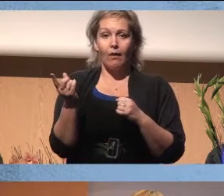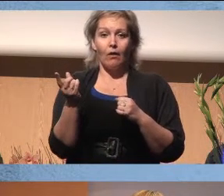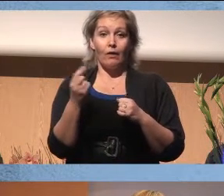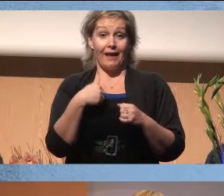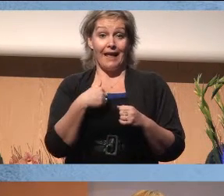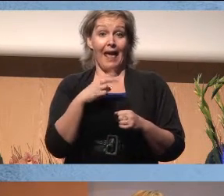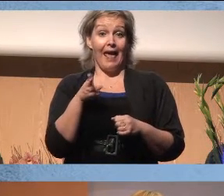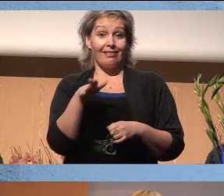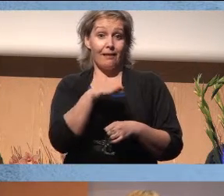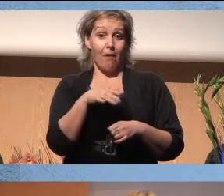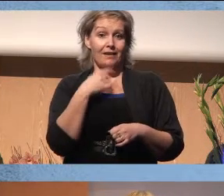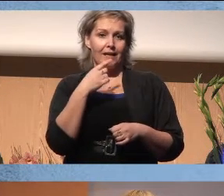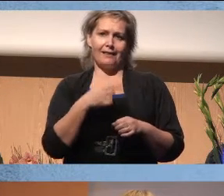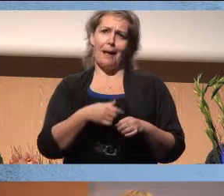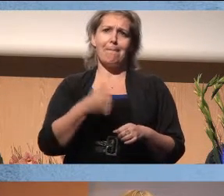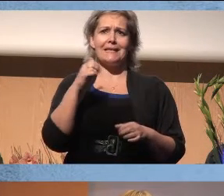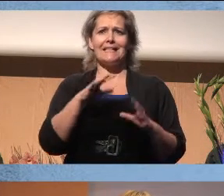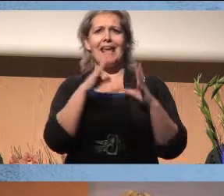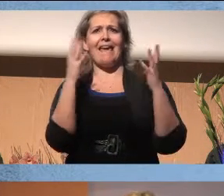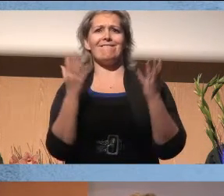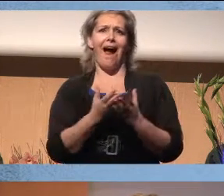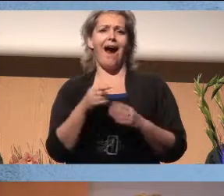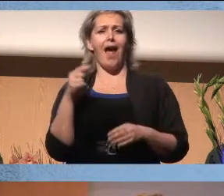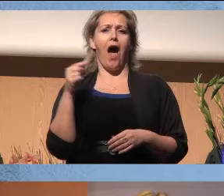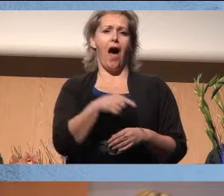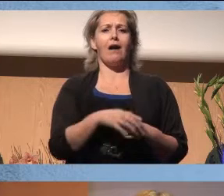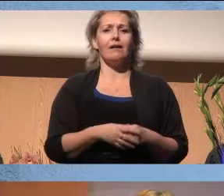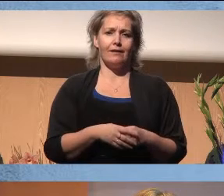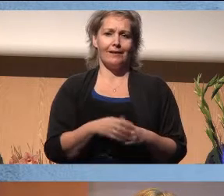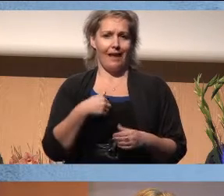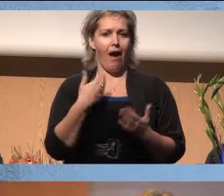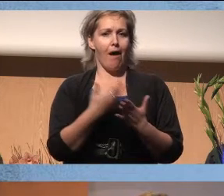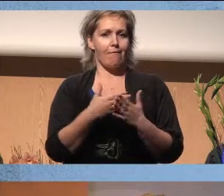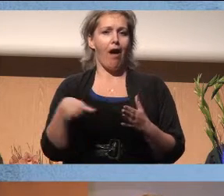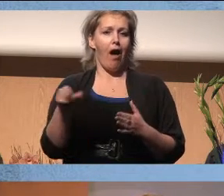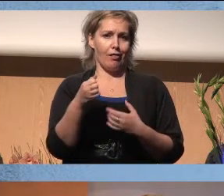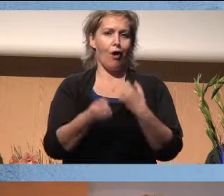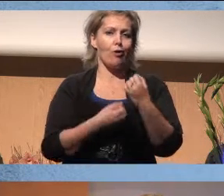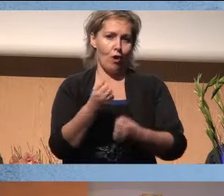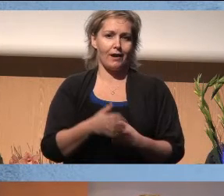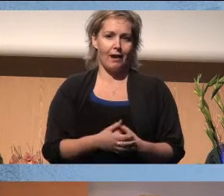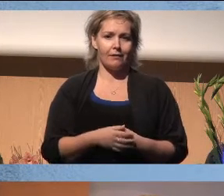der jeg vokste opp, sier vi det beste i verden er sterkt. Det anbefaler jeg alle å gjøre.